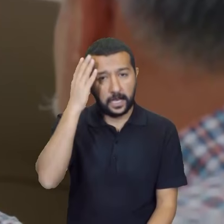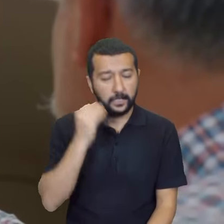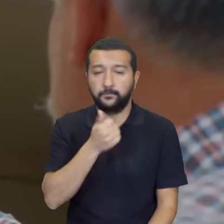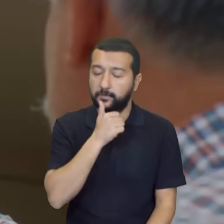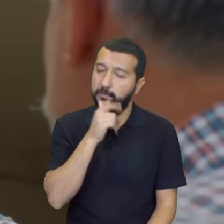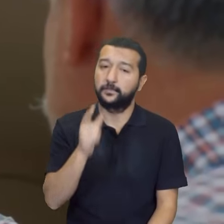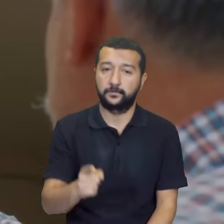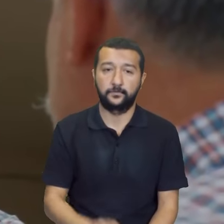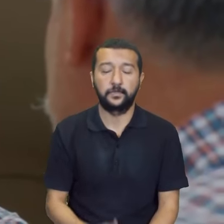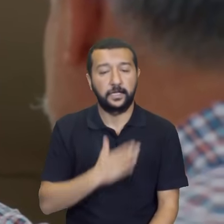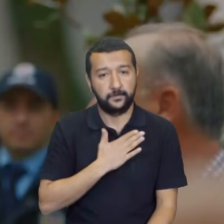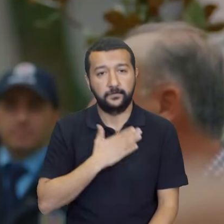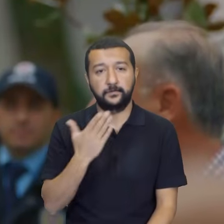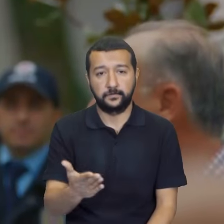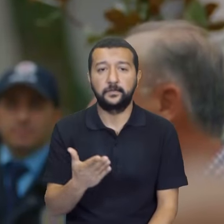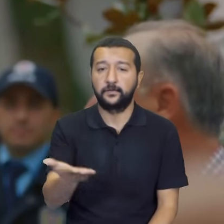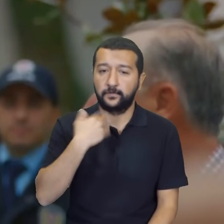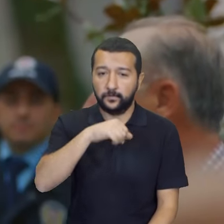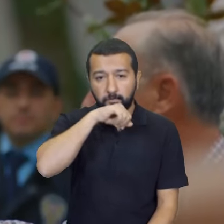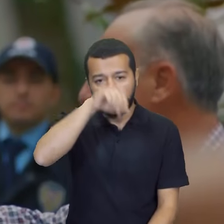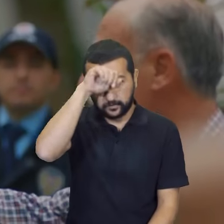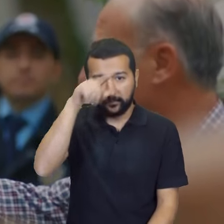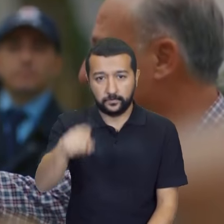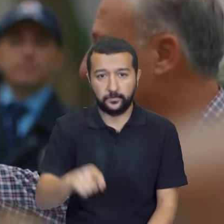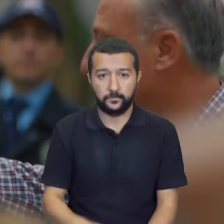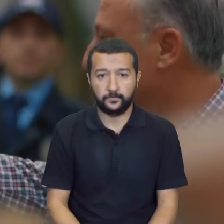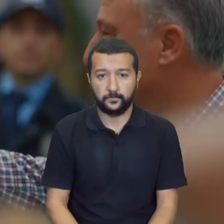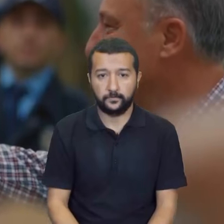Anladım Münir baba. Eyvallah. Ver elini öpeyim.